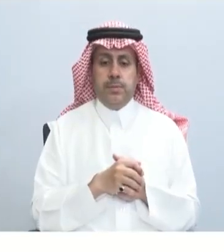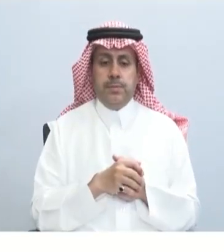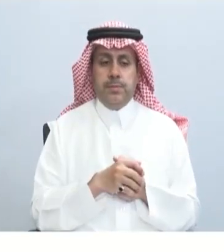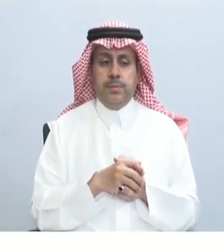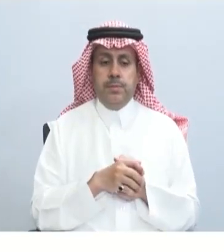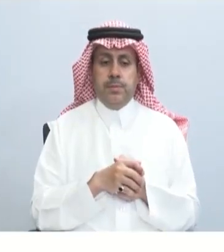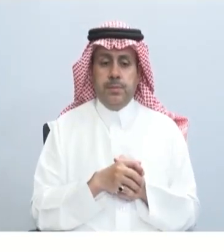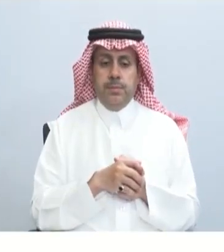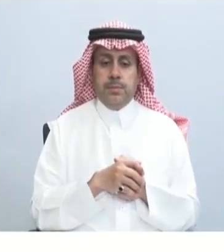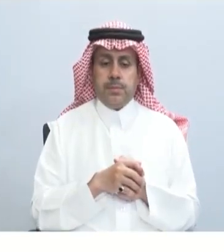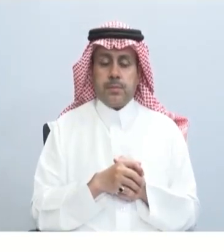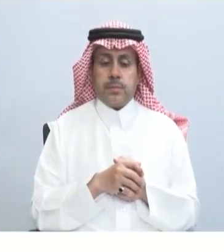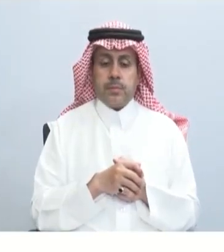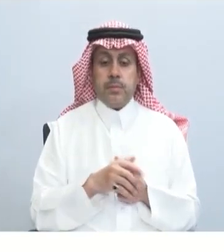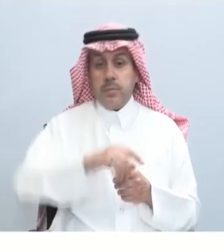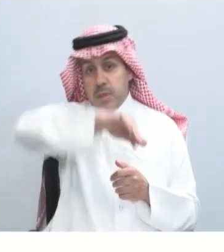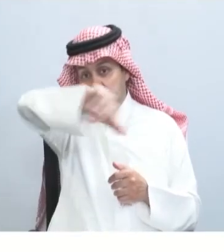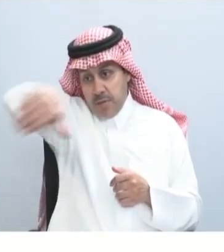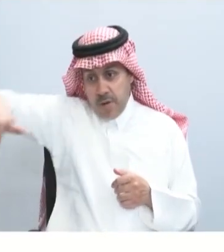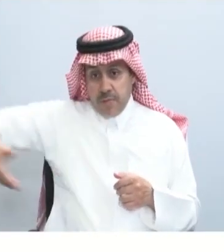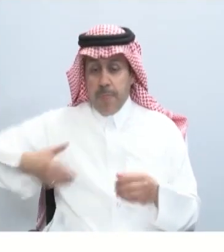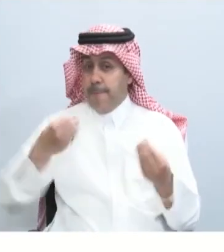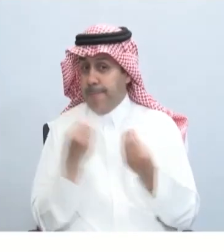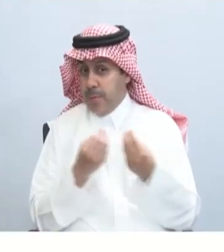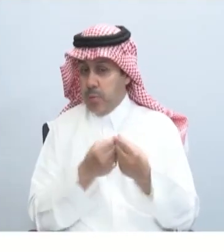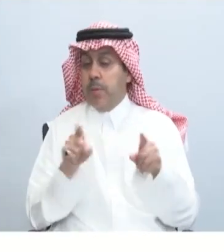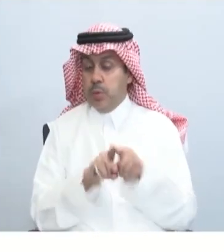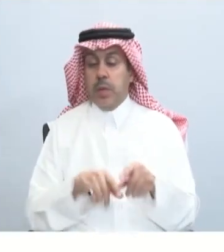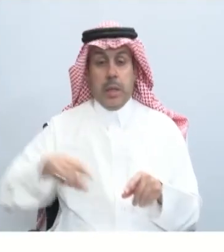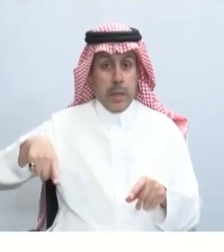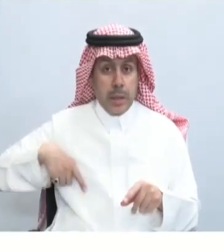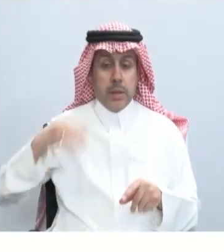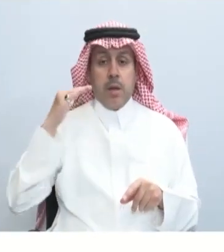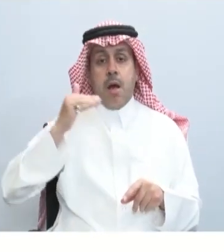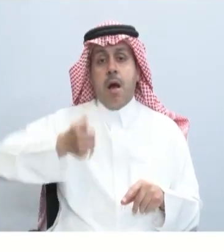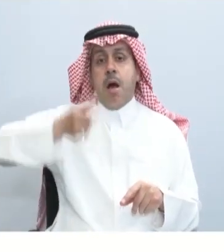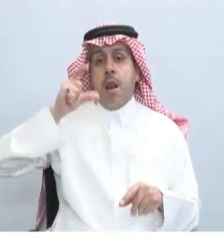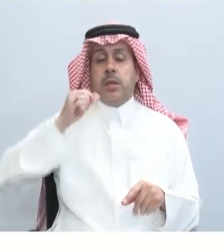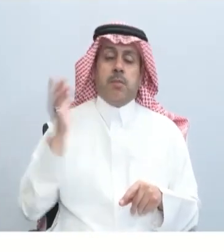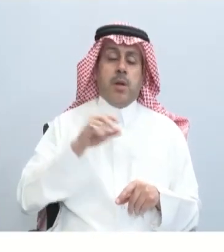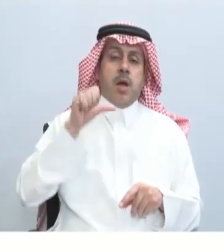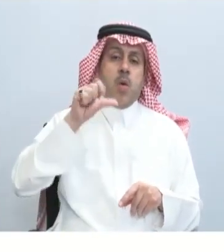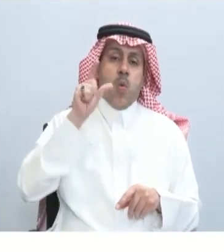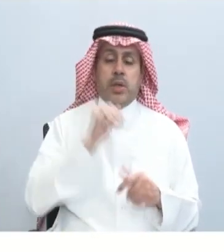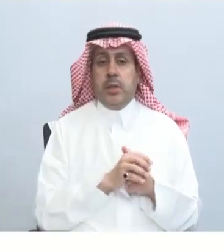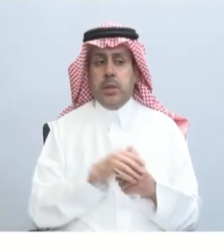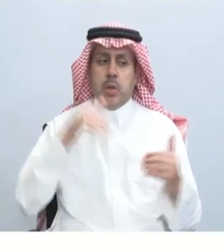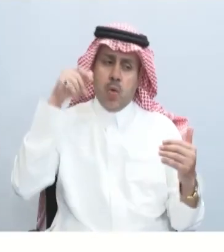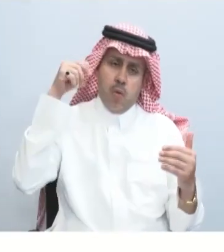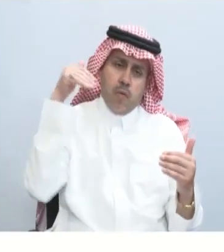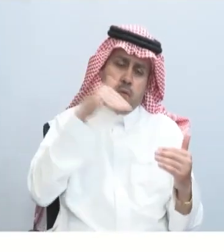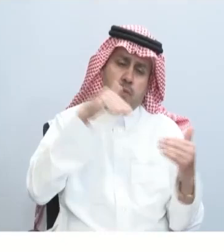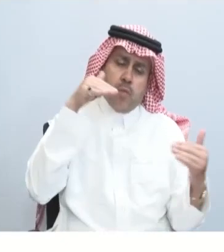احد نعم التفاف مجموعه من جيش قريش بقياده خالد بن الوليد قبل اسلامه على المسلمين من